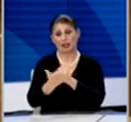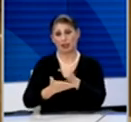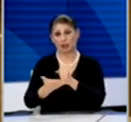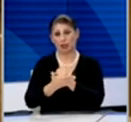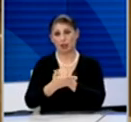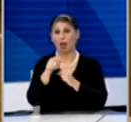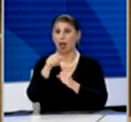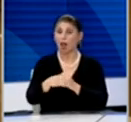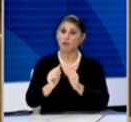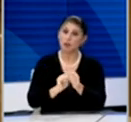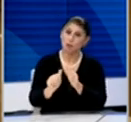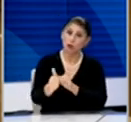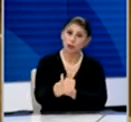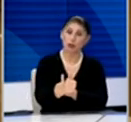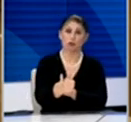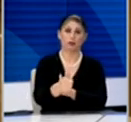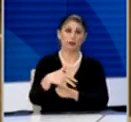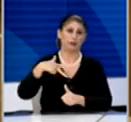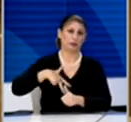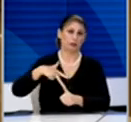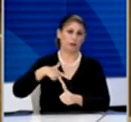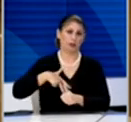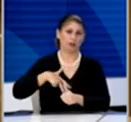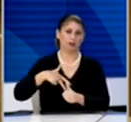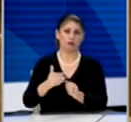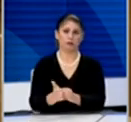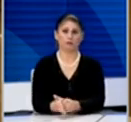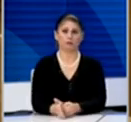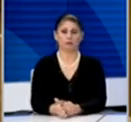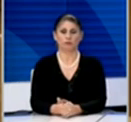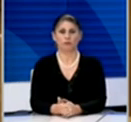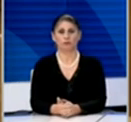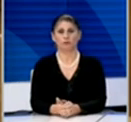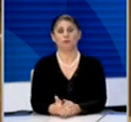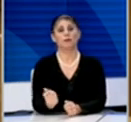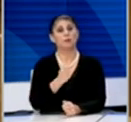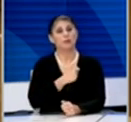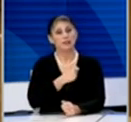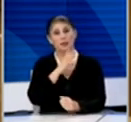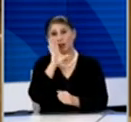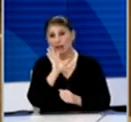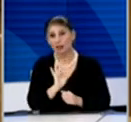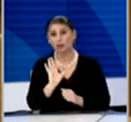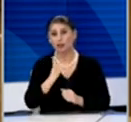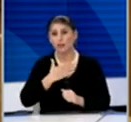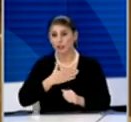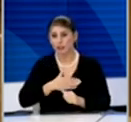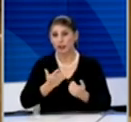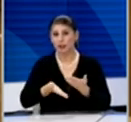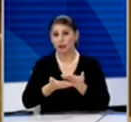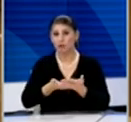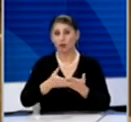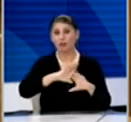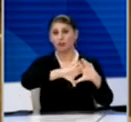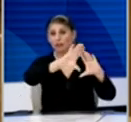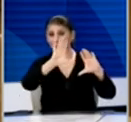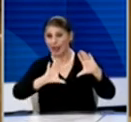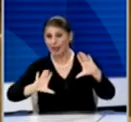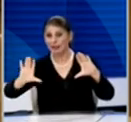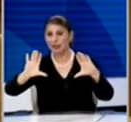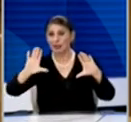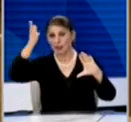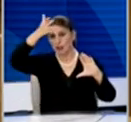αυτές είναι οι προτεραιότητες της κυβέρνησης πιστεύει στα αλήθεια ότι θέλει να βοηθήσει τη θ λία και